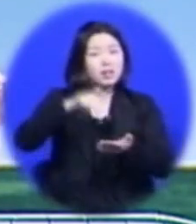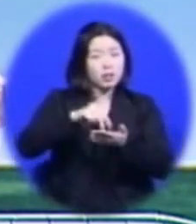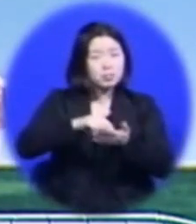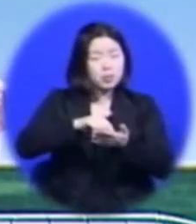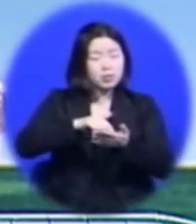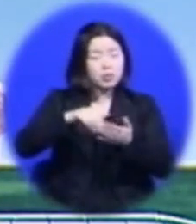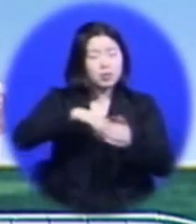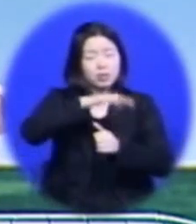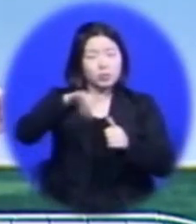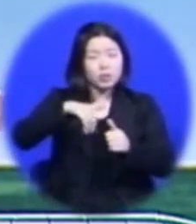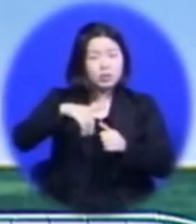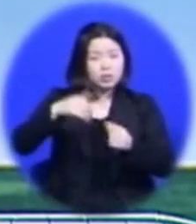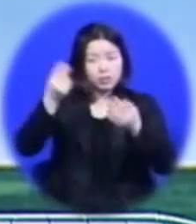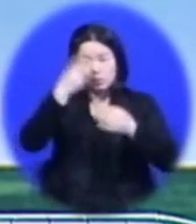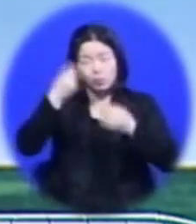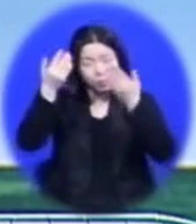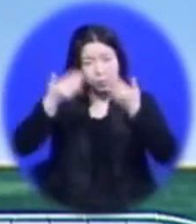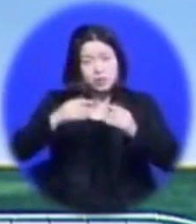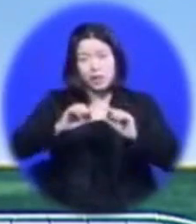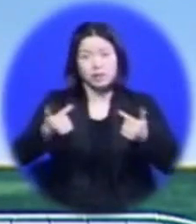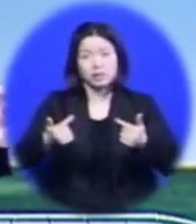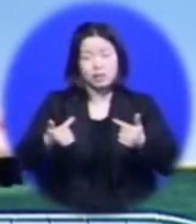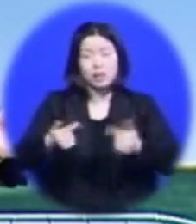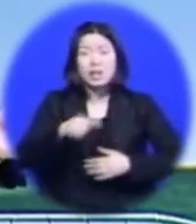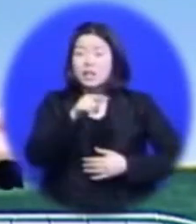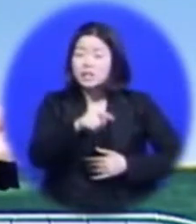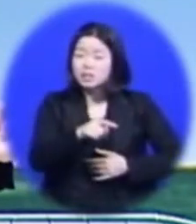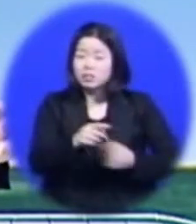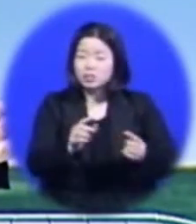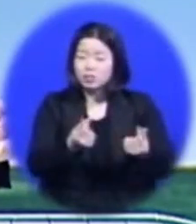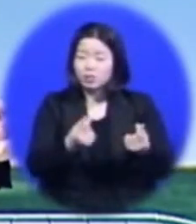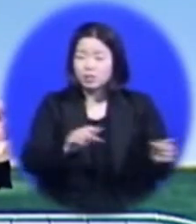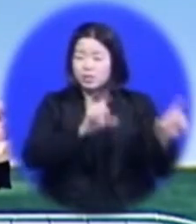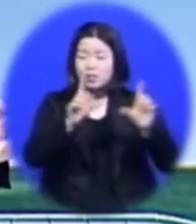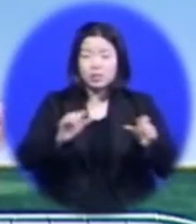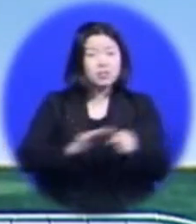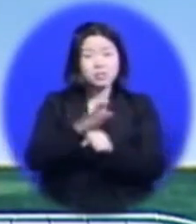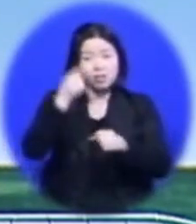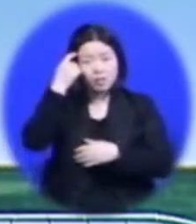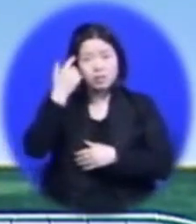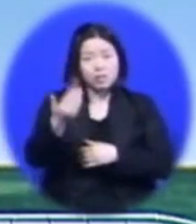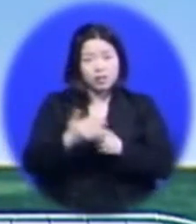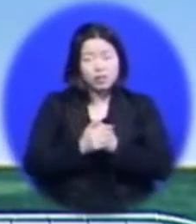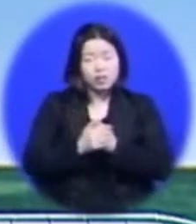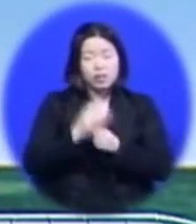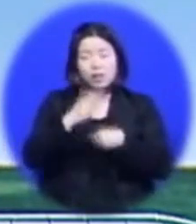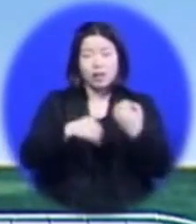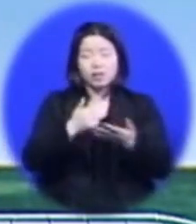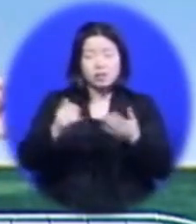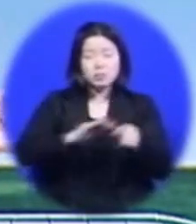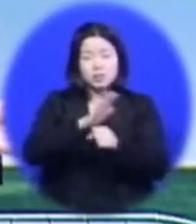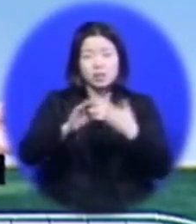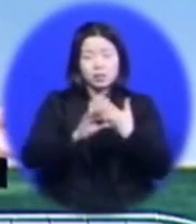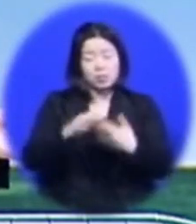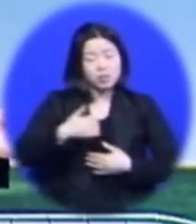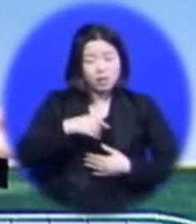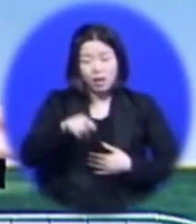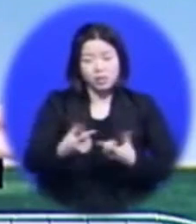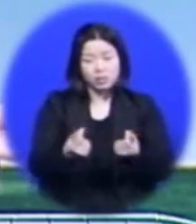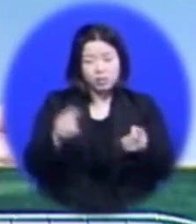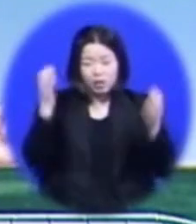돌보지 않으시고 이렇게 사는 게 이게 사랑인가? 하나님이 사랑이라면 내가 이렇게 고생할 수